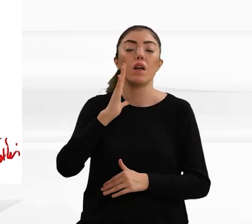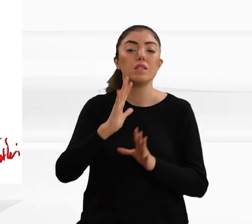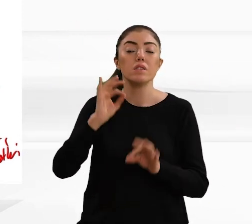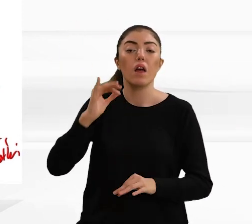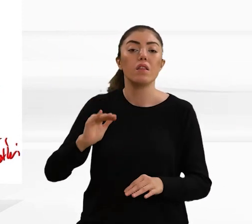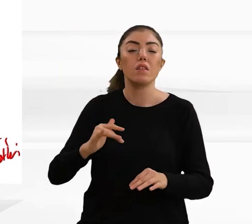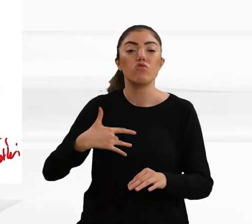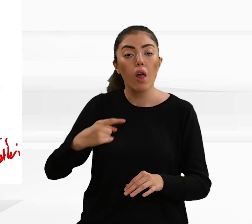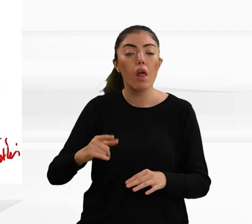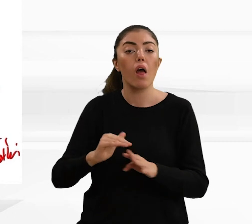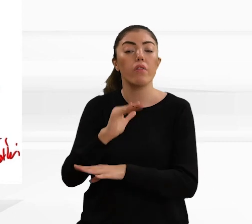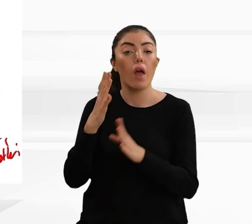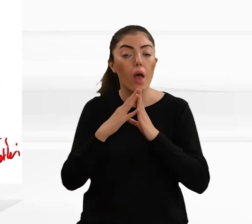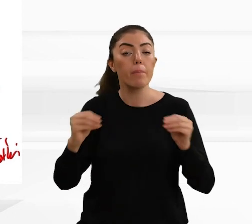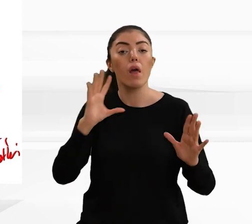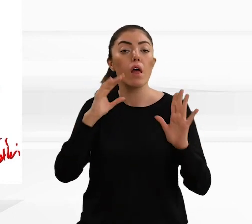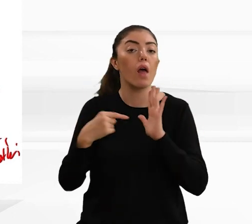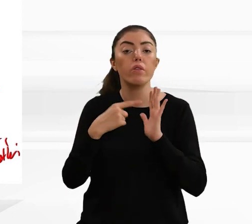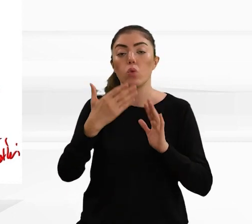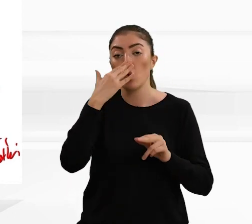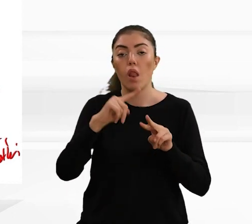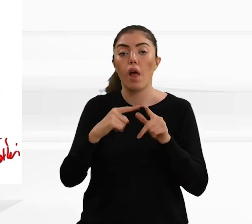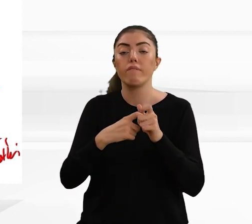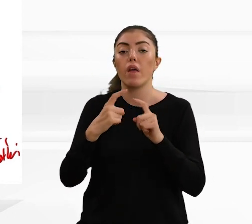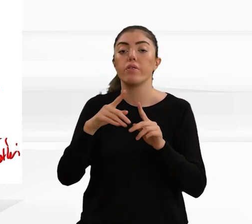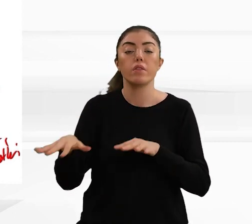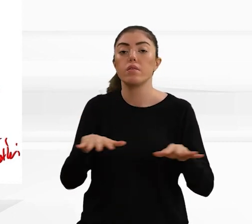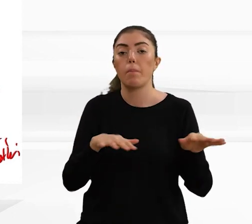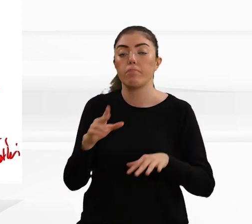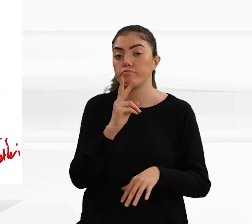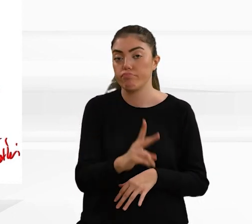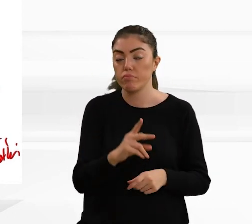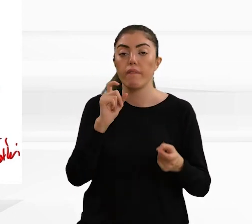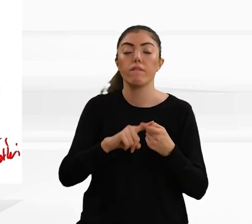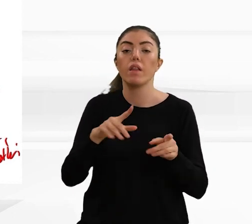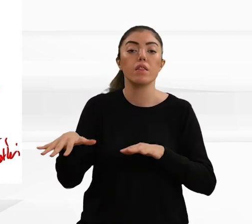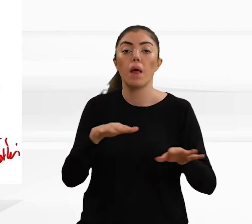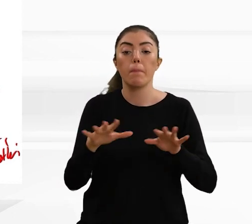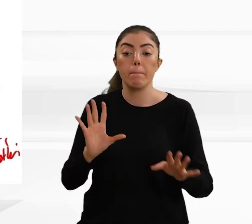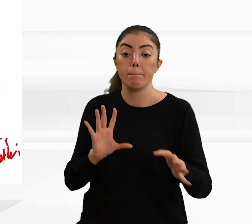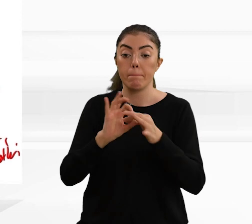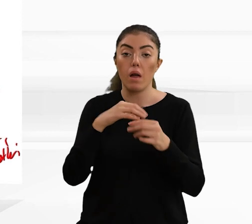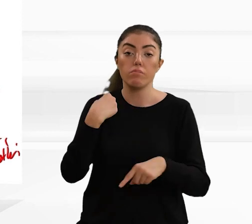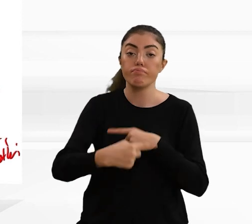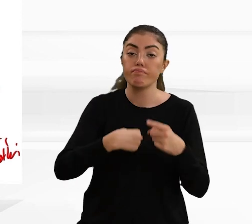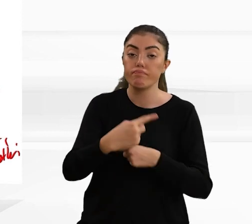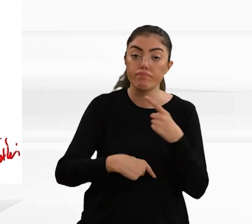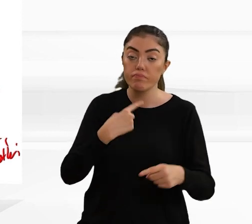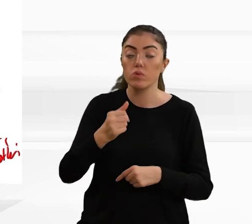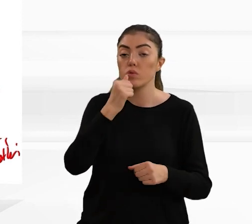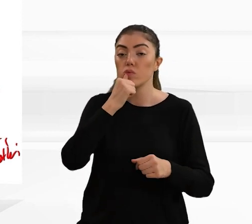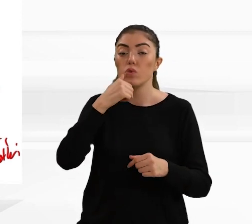kaybetmesine neden olmasında etkili olan doğal afet deprem ve depreme bağlı olarak gelişen